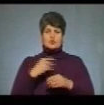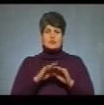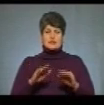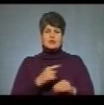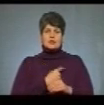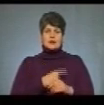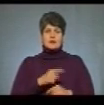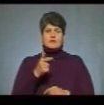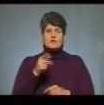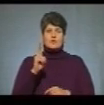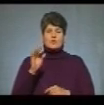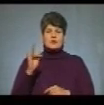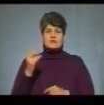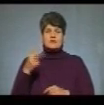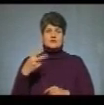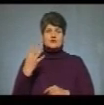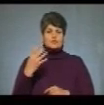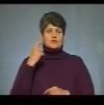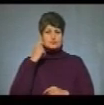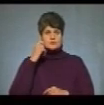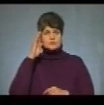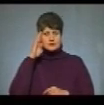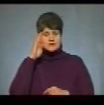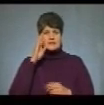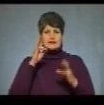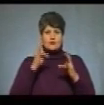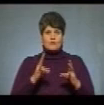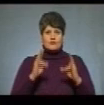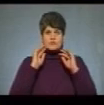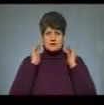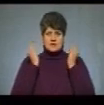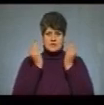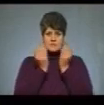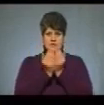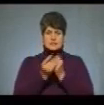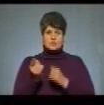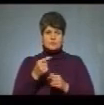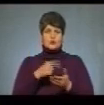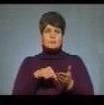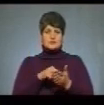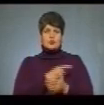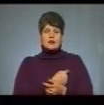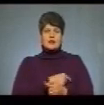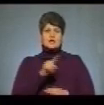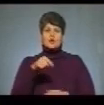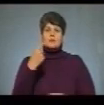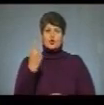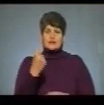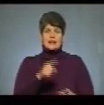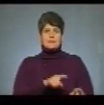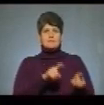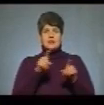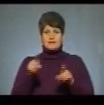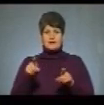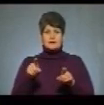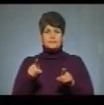Григорій Корицький. 24-річного травмованого з відділення інтенсивної терапії Тернопільської міської лікарні номер 1 перевели в